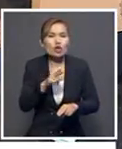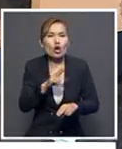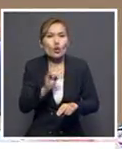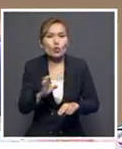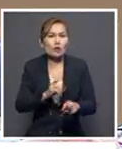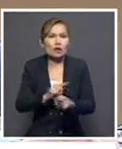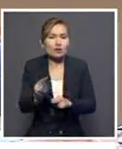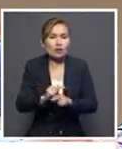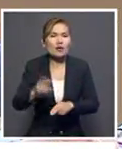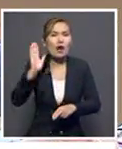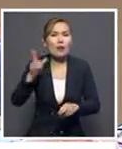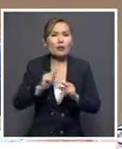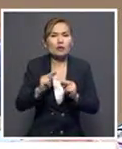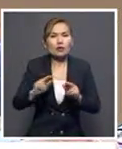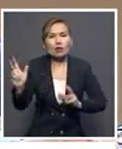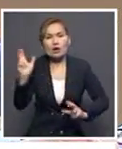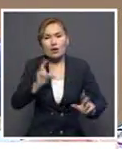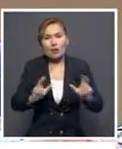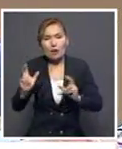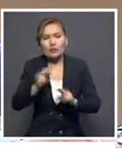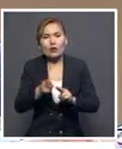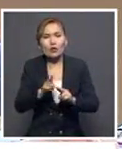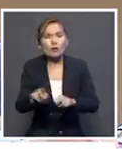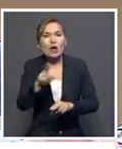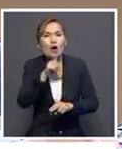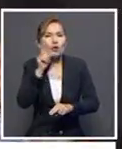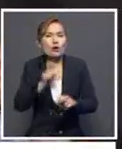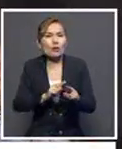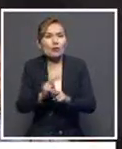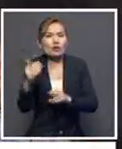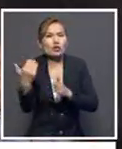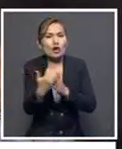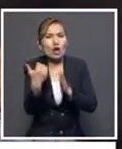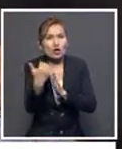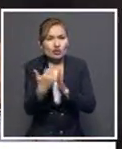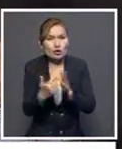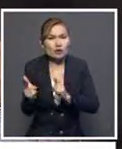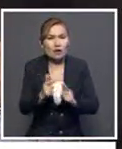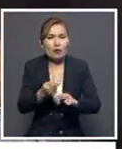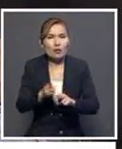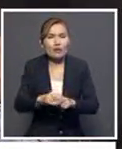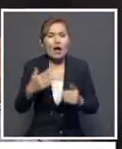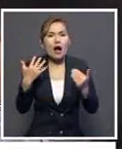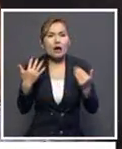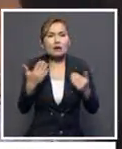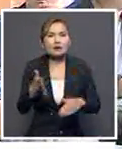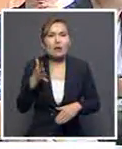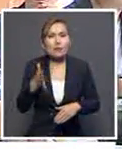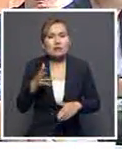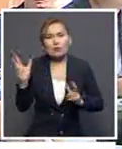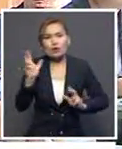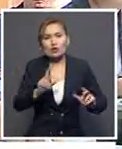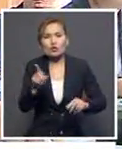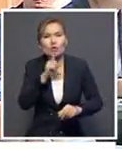даярлау және болашақ ұстаздарды университет қабырғасынан бастап жаңа жүйеге дайындау. Соңғы бағыт бойынша қазір 5000 студент білім алып